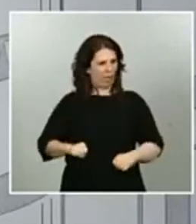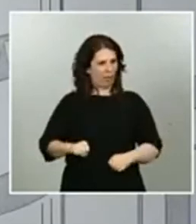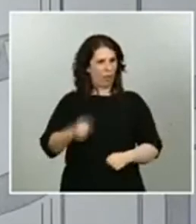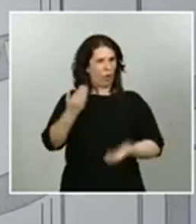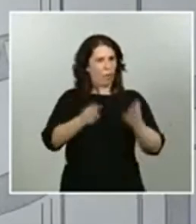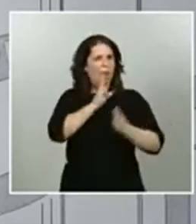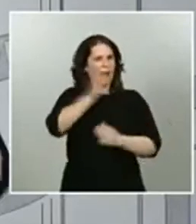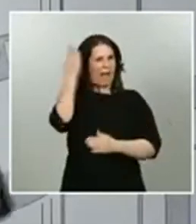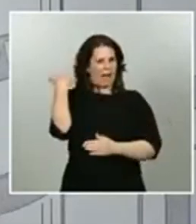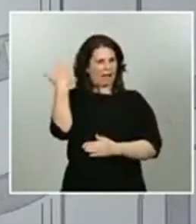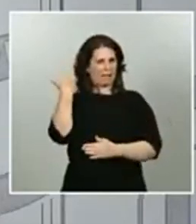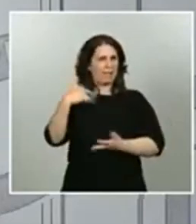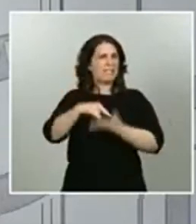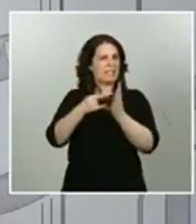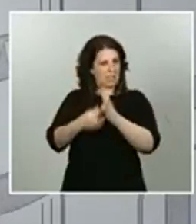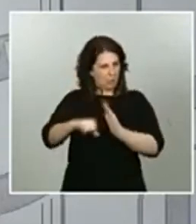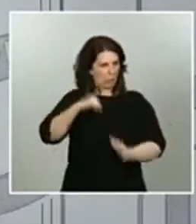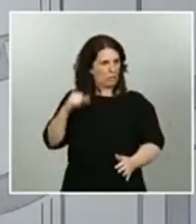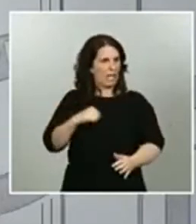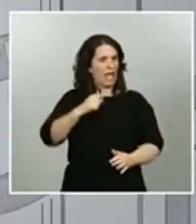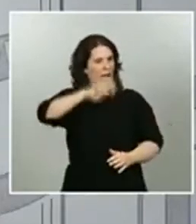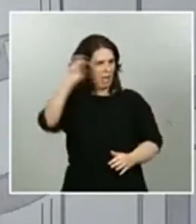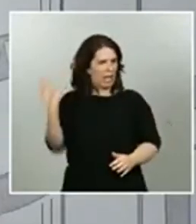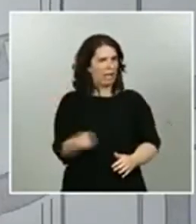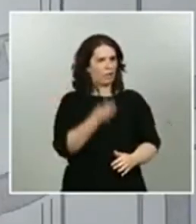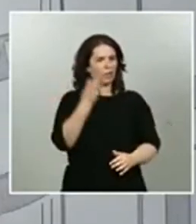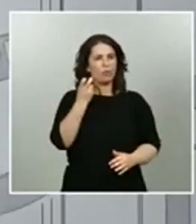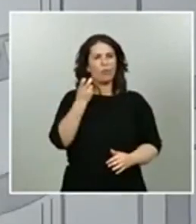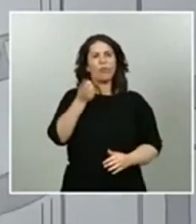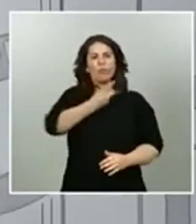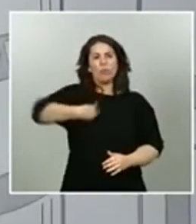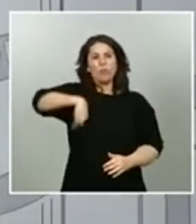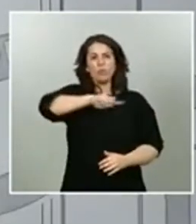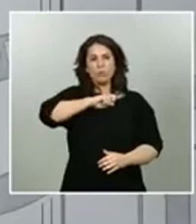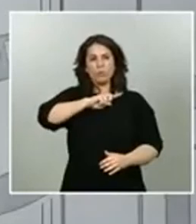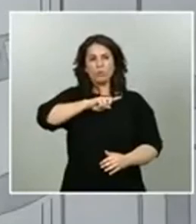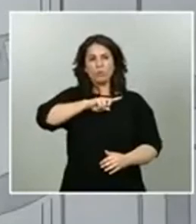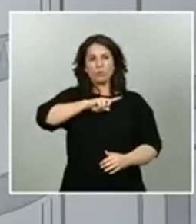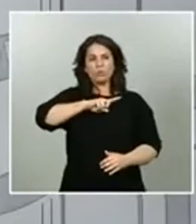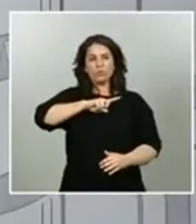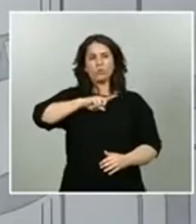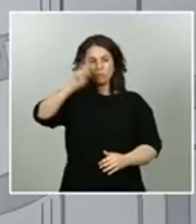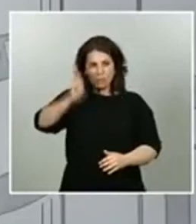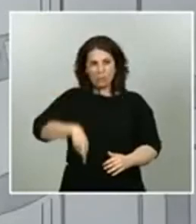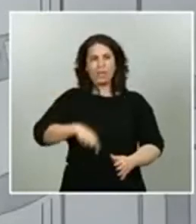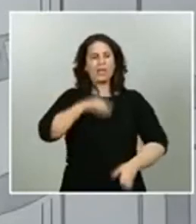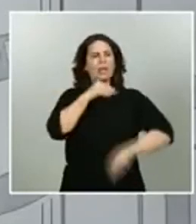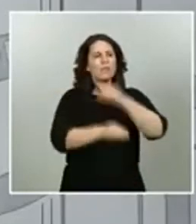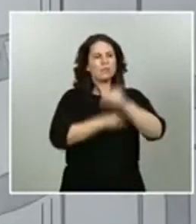tantissimi controlli, milioni di controlli molecolari e sierologici,